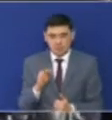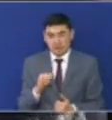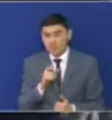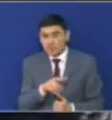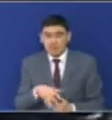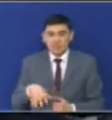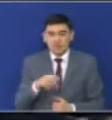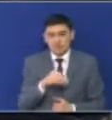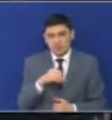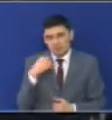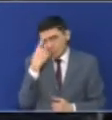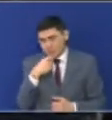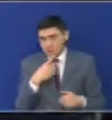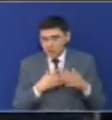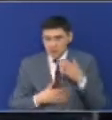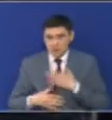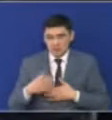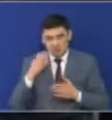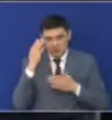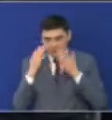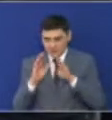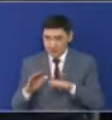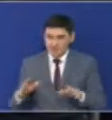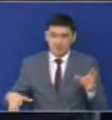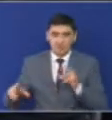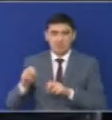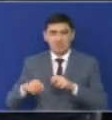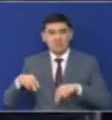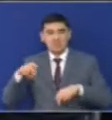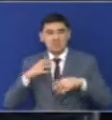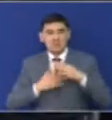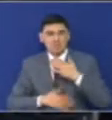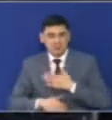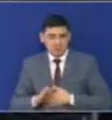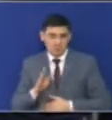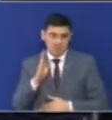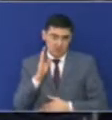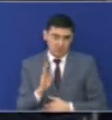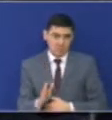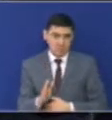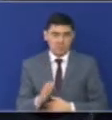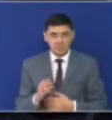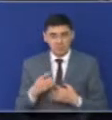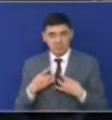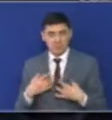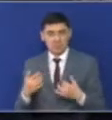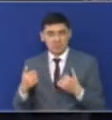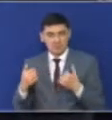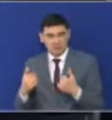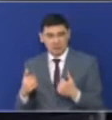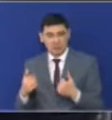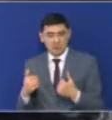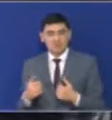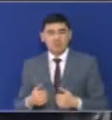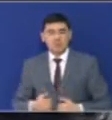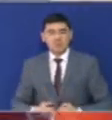лицам и звонкому смеху наших ребятишек можно сказать, что праздник удался. Поздравляем всех с